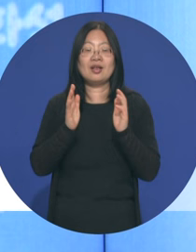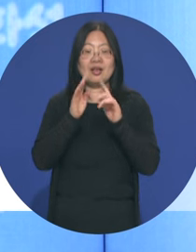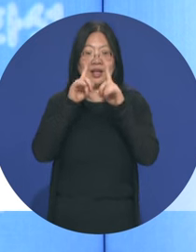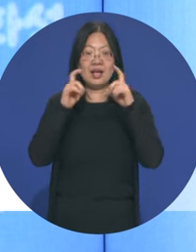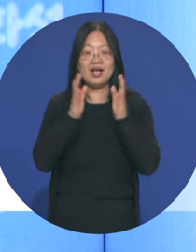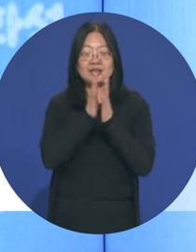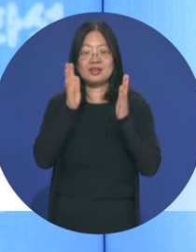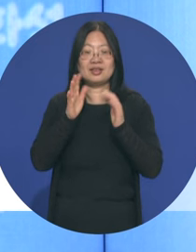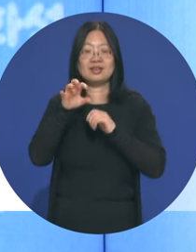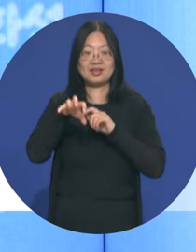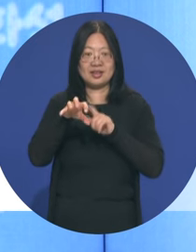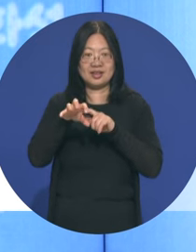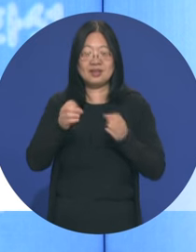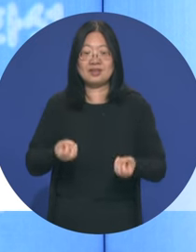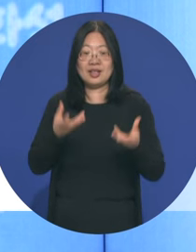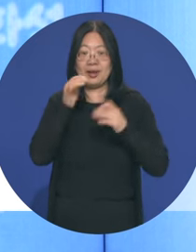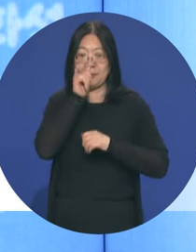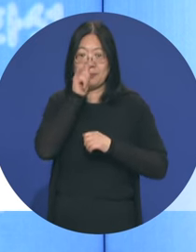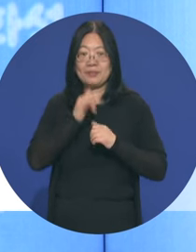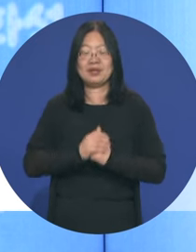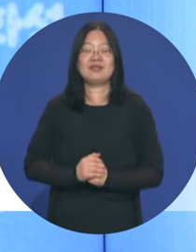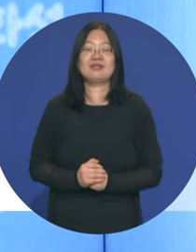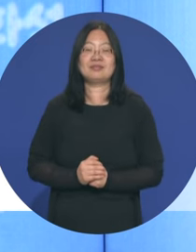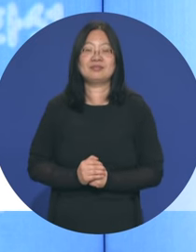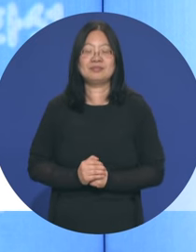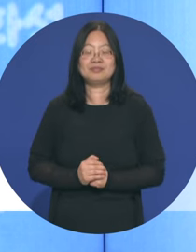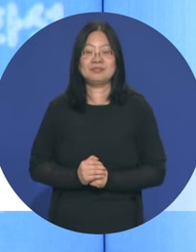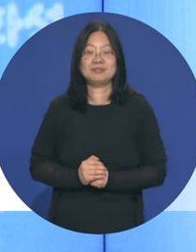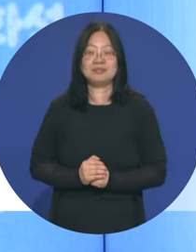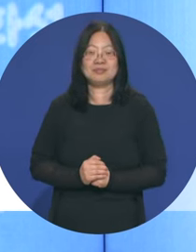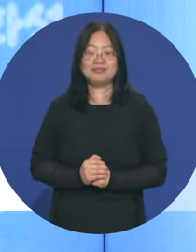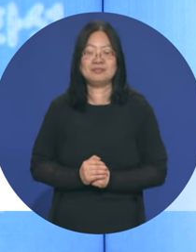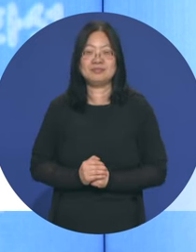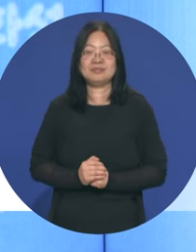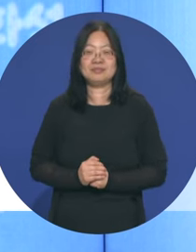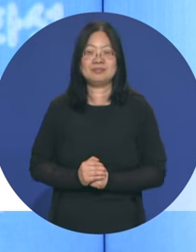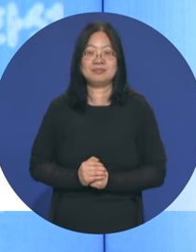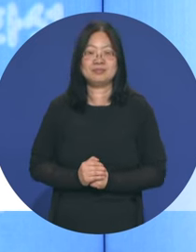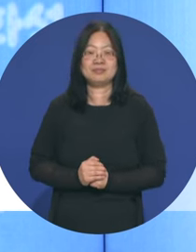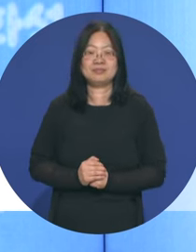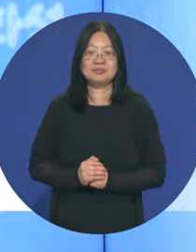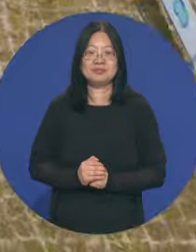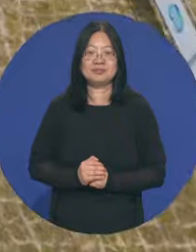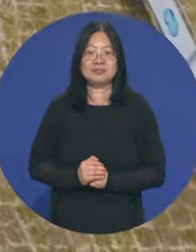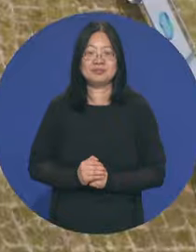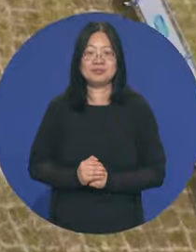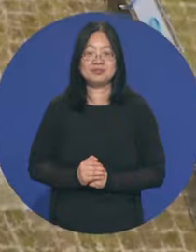열었는데요. 사람과 동물이 함께 즐긴 축제 현장을 최창순 기자가 다녀왔습니다.